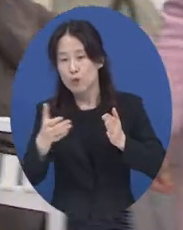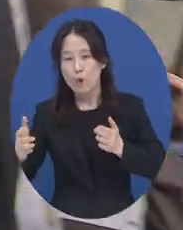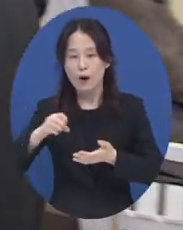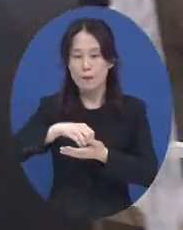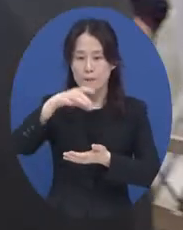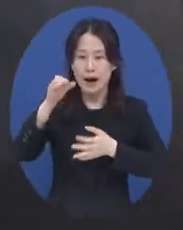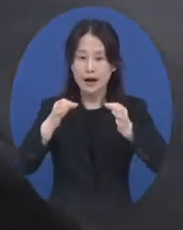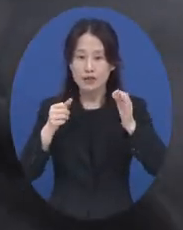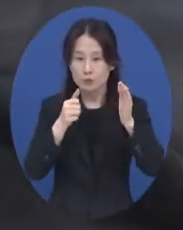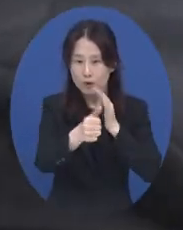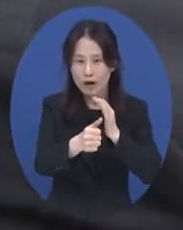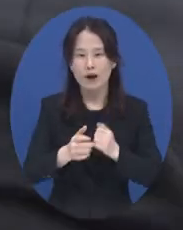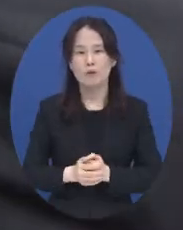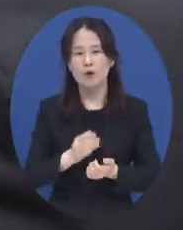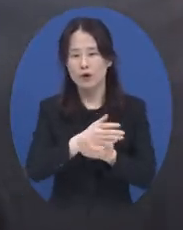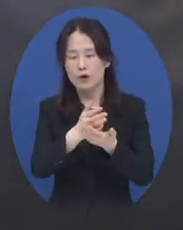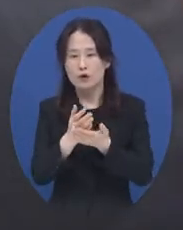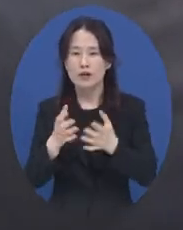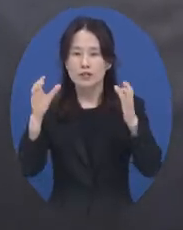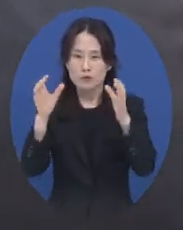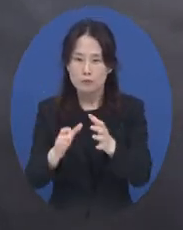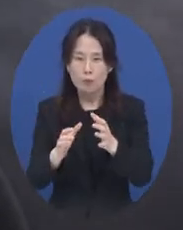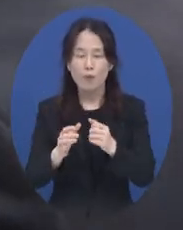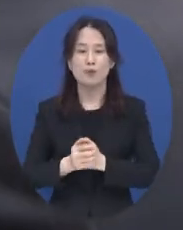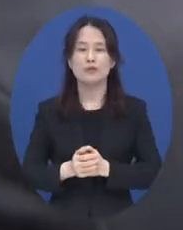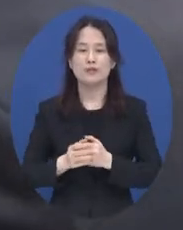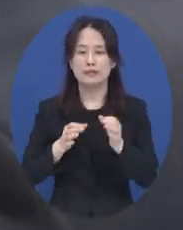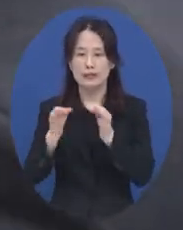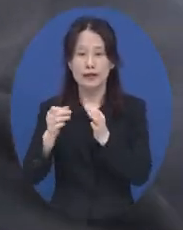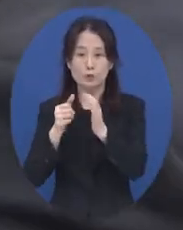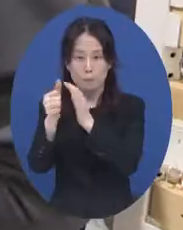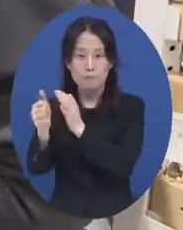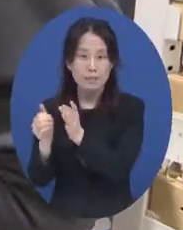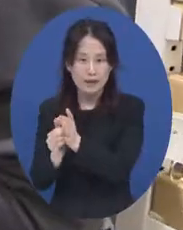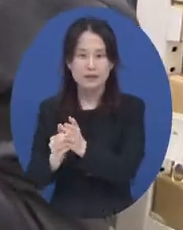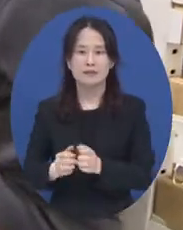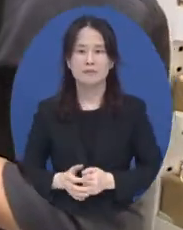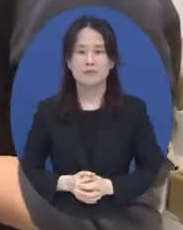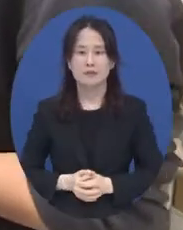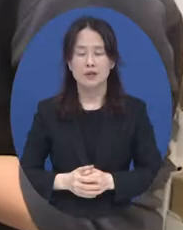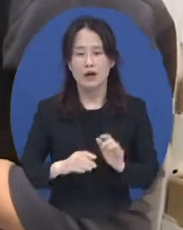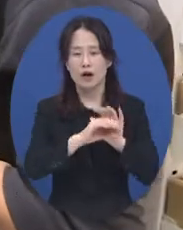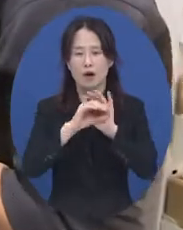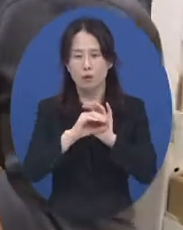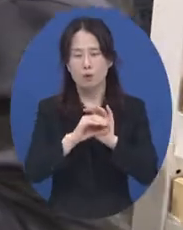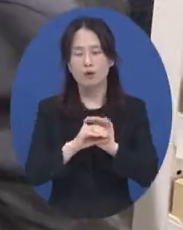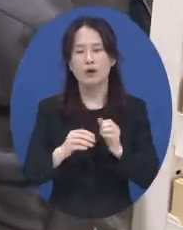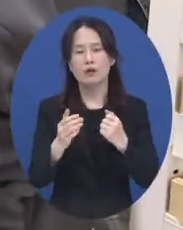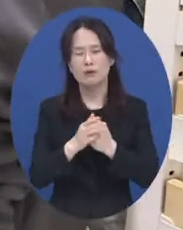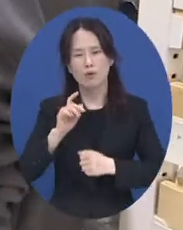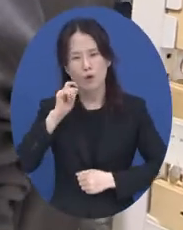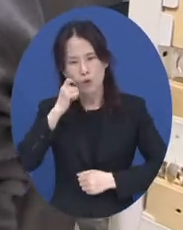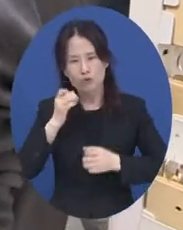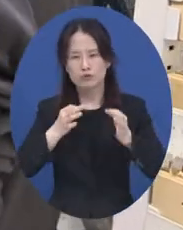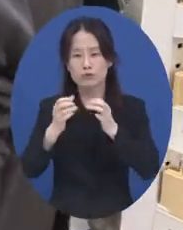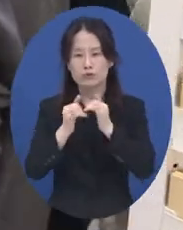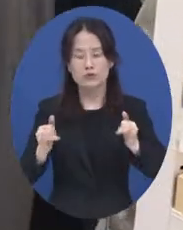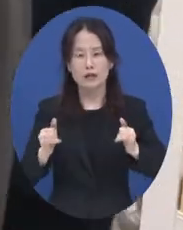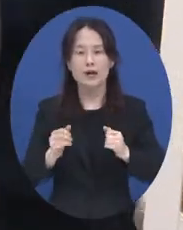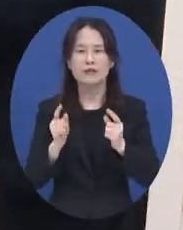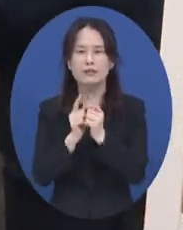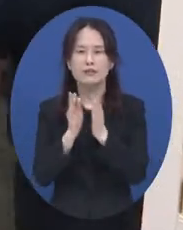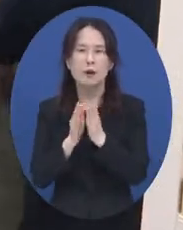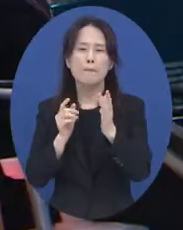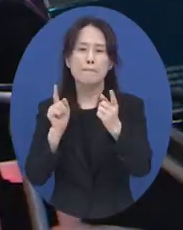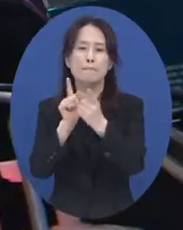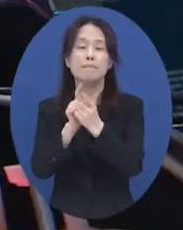가게도 들리고 각종 소품을 모아놓은 액세서리 가게로 향했습니다. 코로나19 직격탄을 입은 소상공인들의 목소리를 듣기